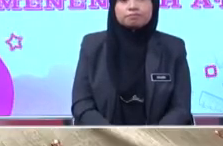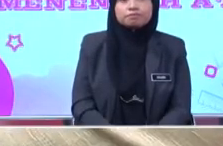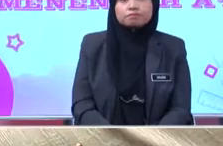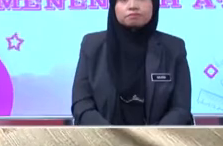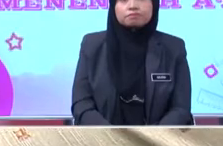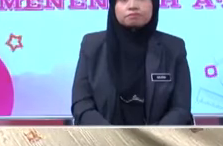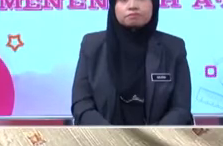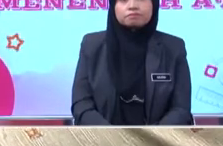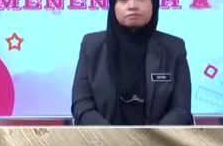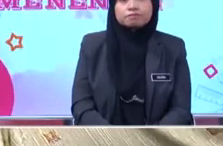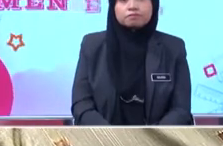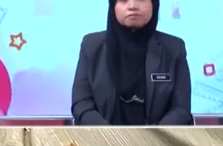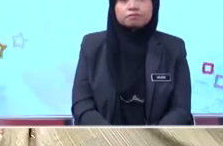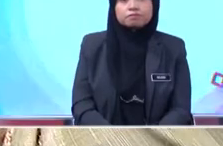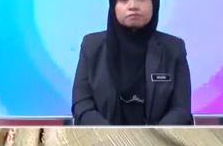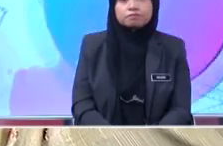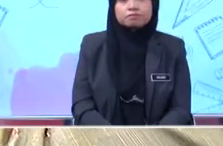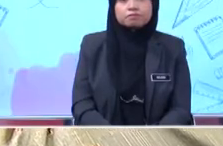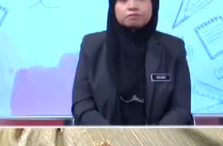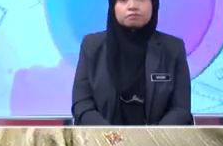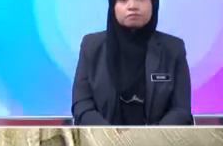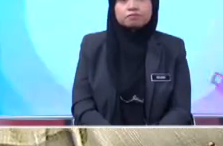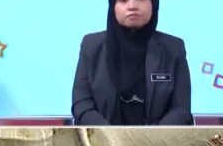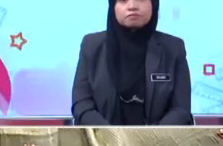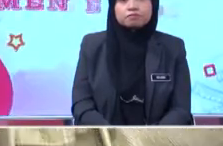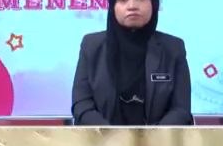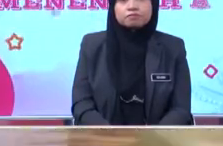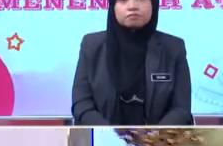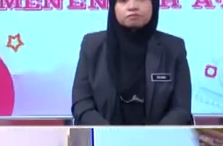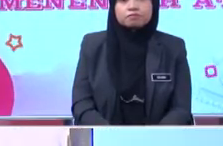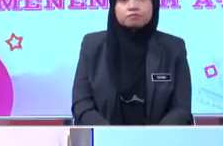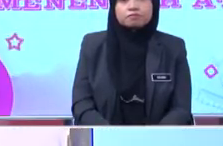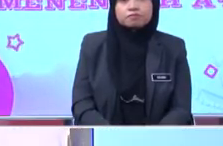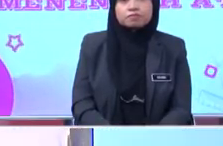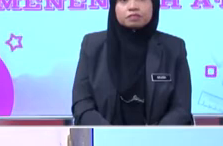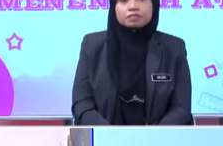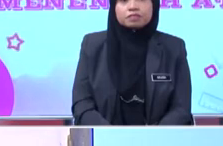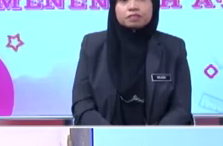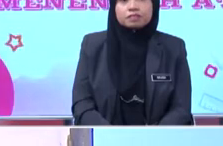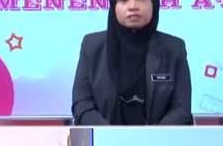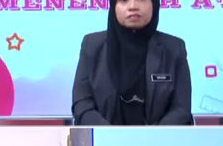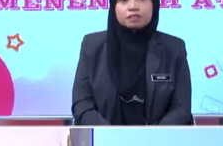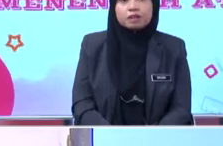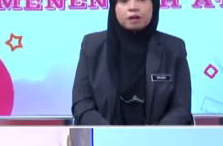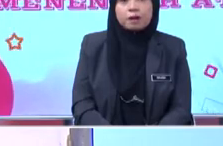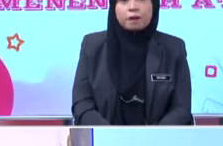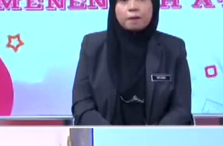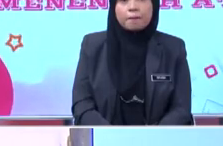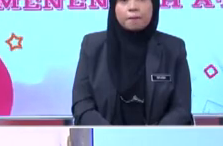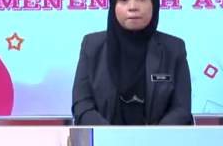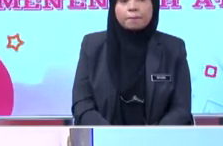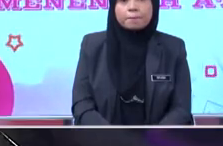qmax g-speed sama watiwama file Earth spiral